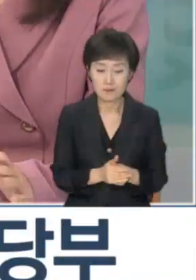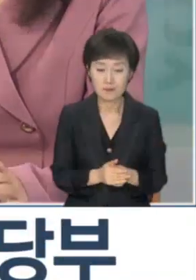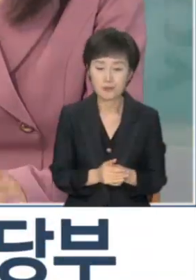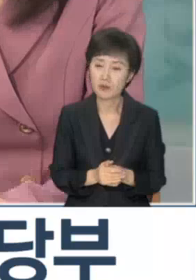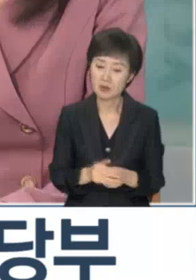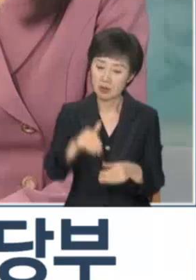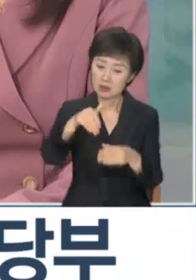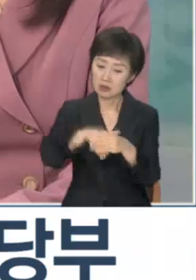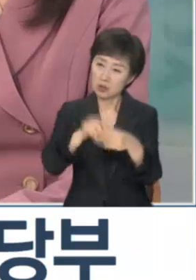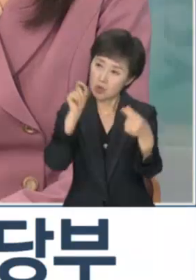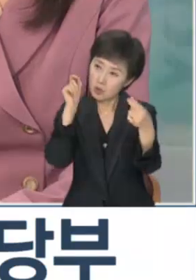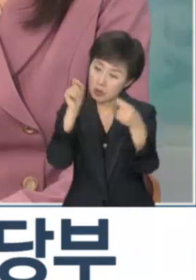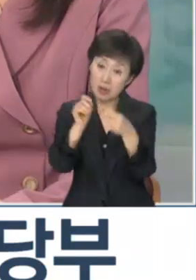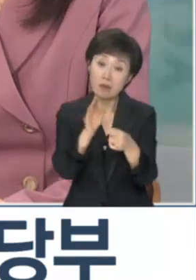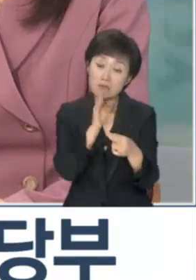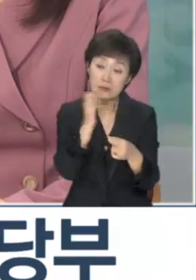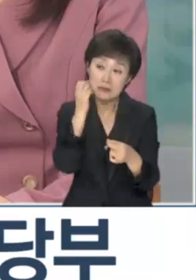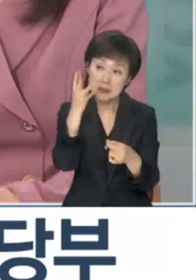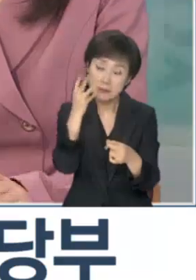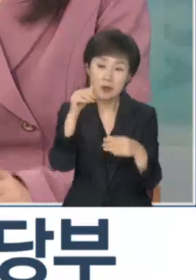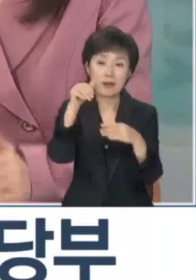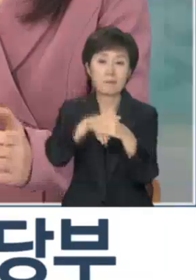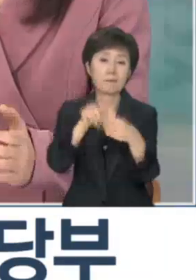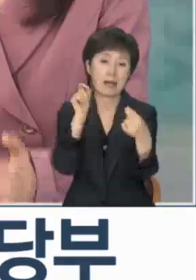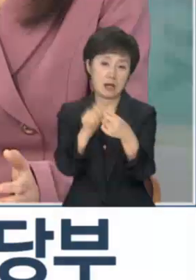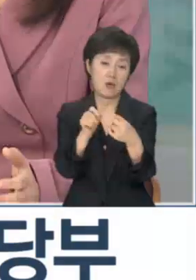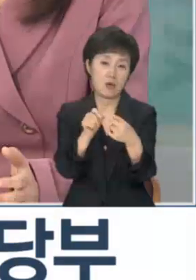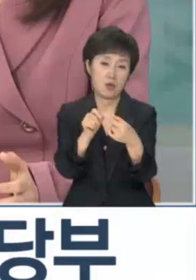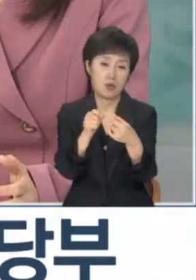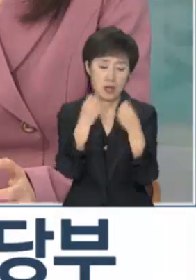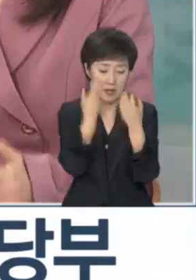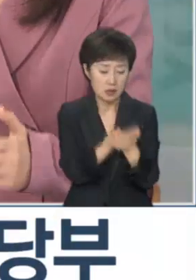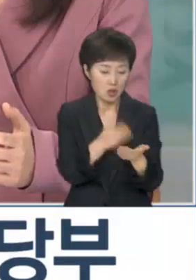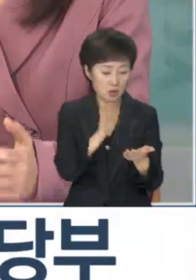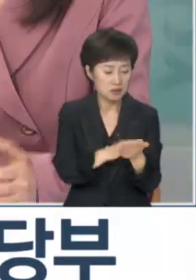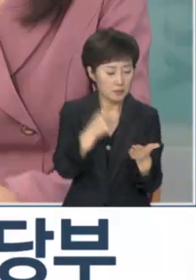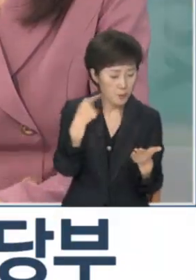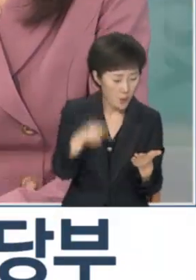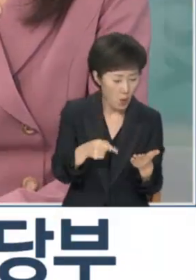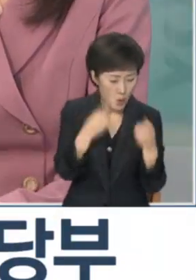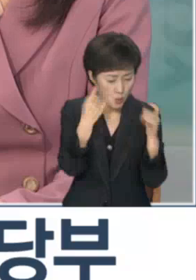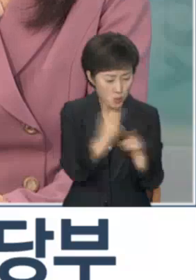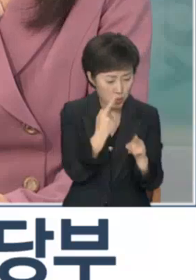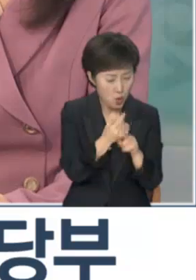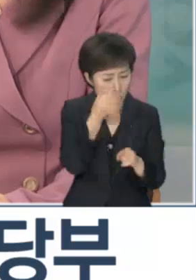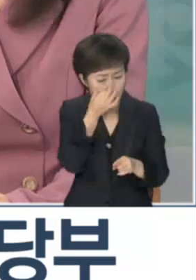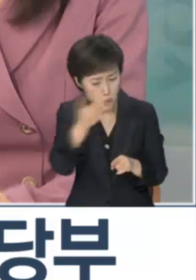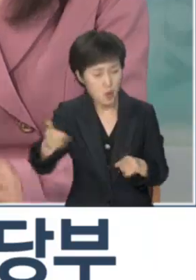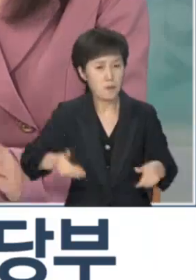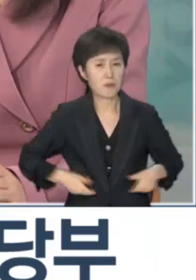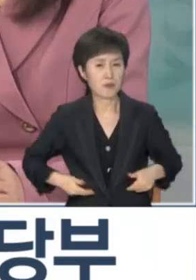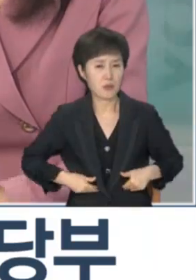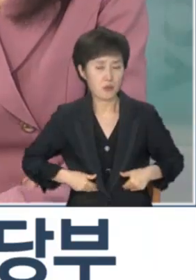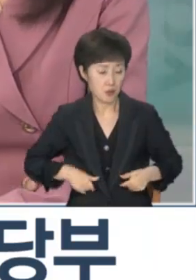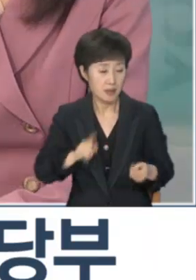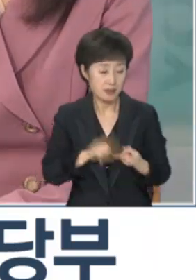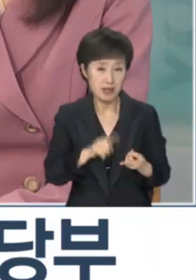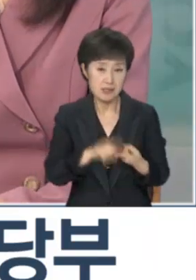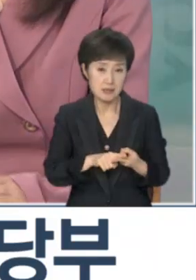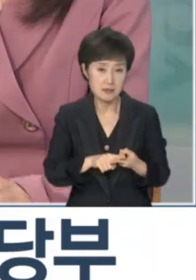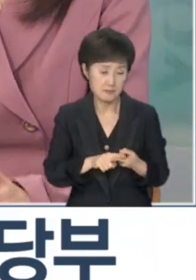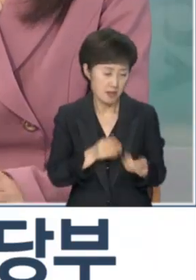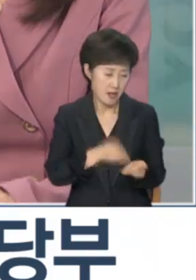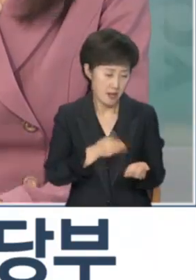한 3, 4개월 앞둔 상황이기 때문에 당이 어떻게 혁신을 하고 그리고 쇄신하는 모습을 국민들께 보여야 되는지 이런 부분에